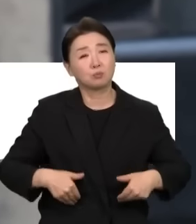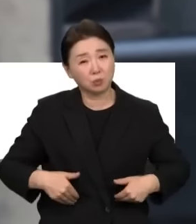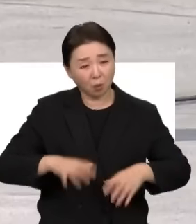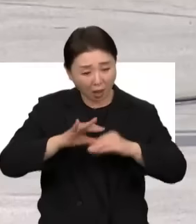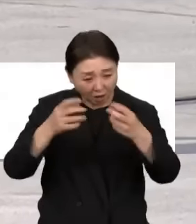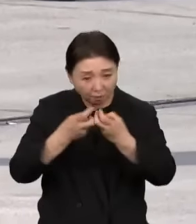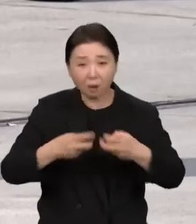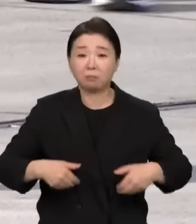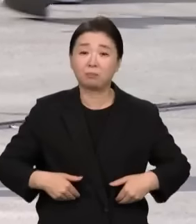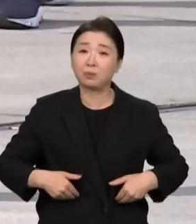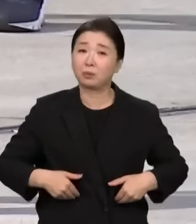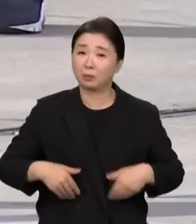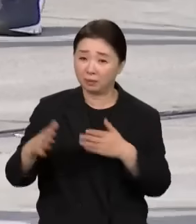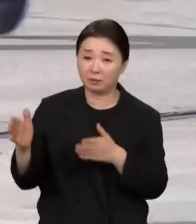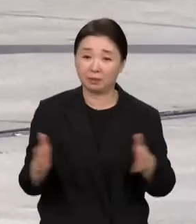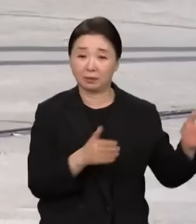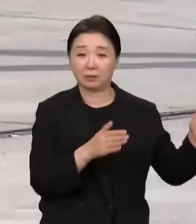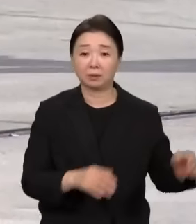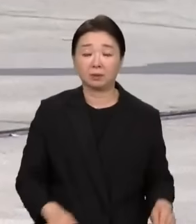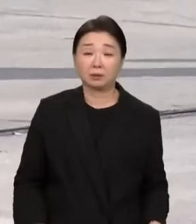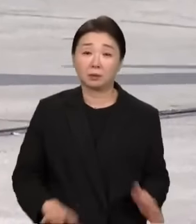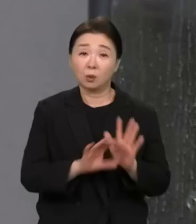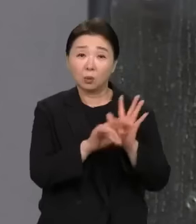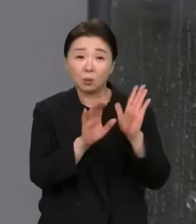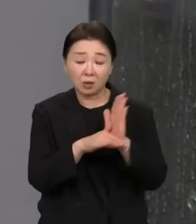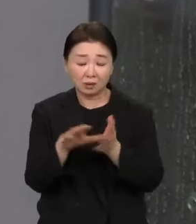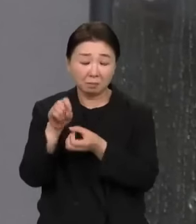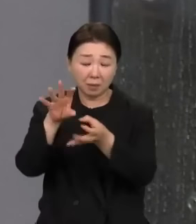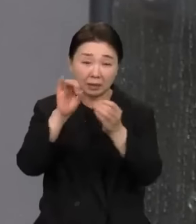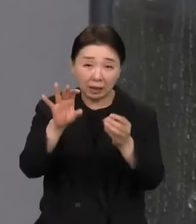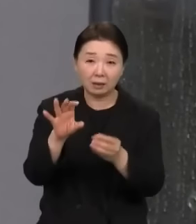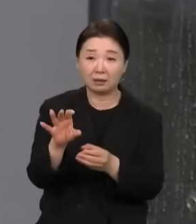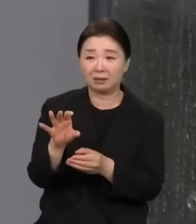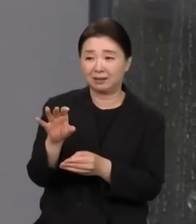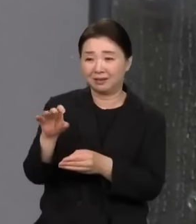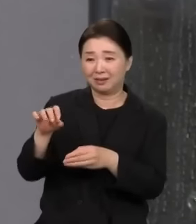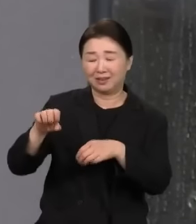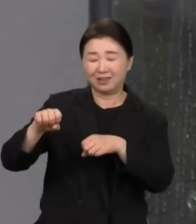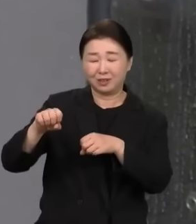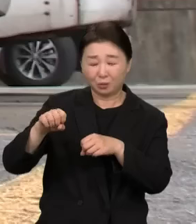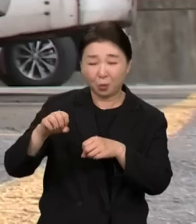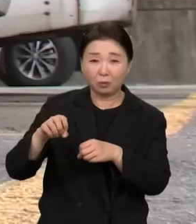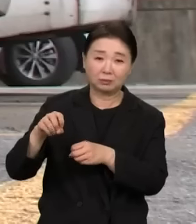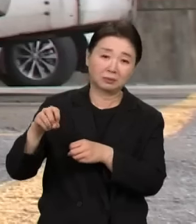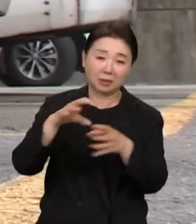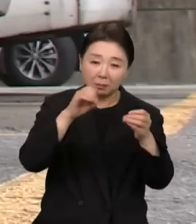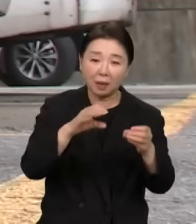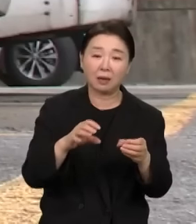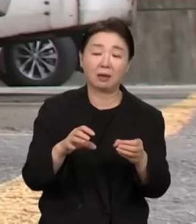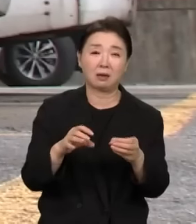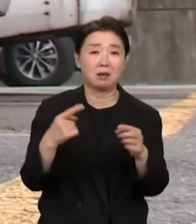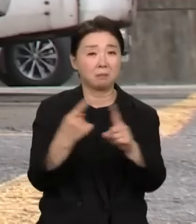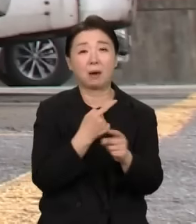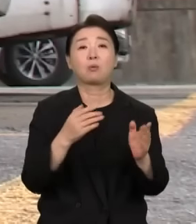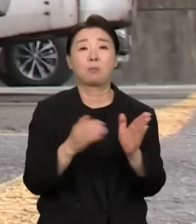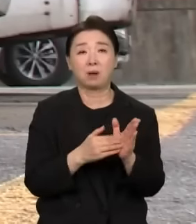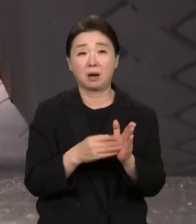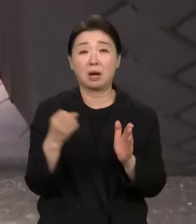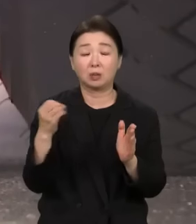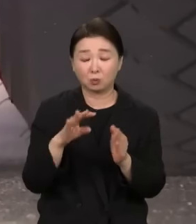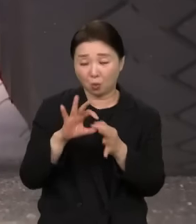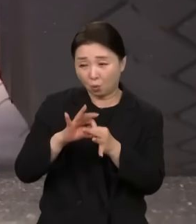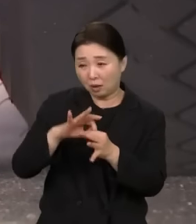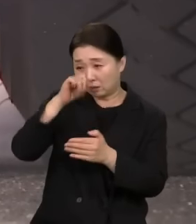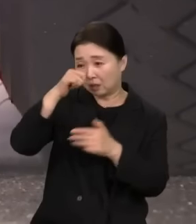불구하고 코로나 시기를 겪으며 배달이나 택배업으로 전업하는 기사도 느는 상황에서 관련 예산은 오히려